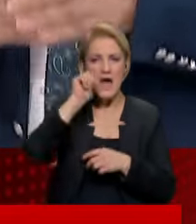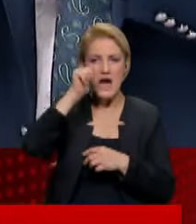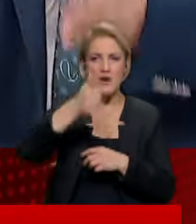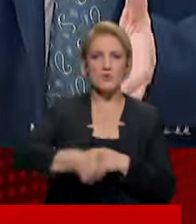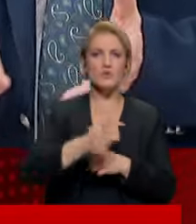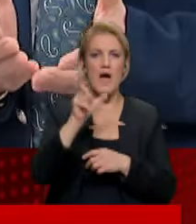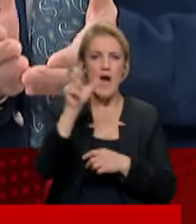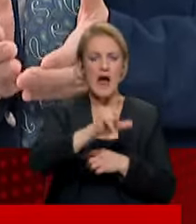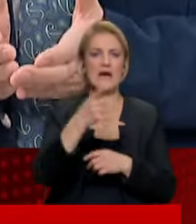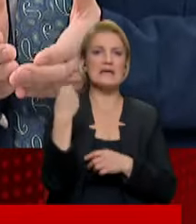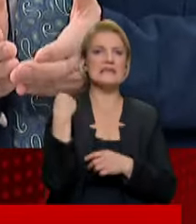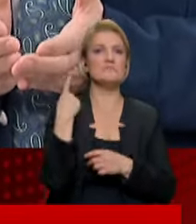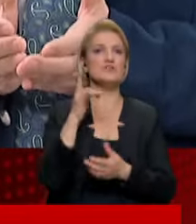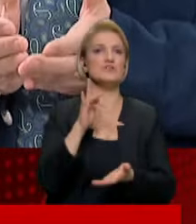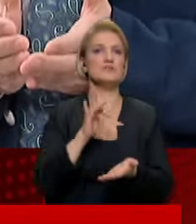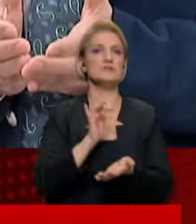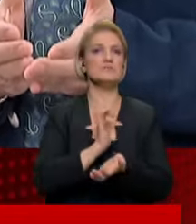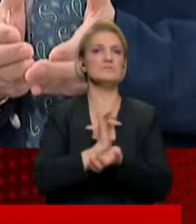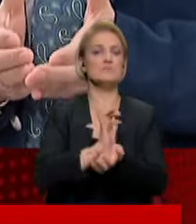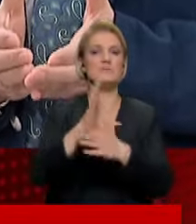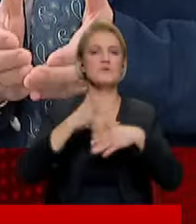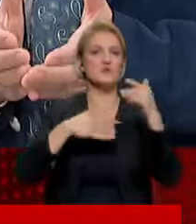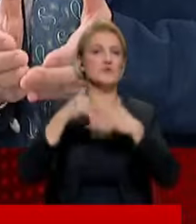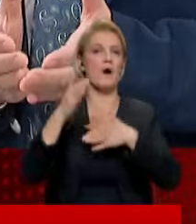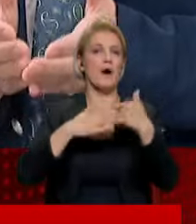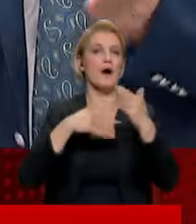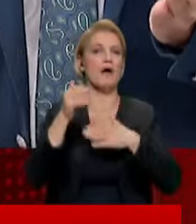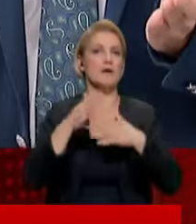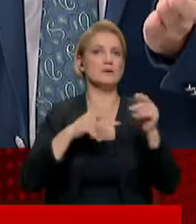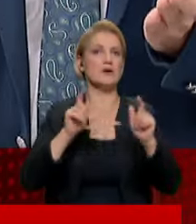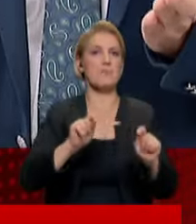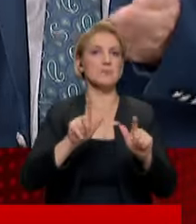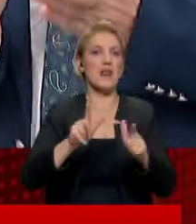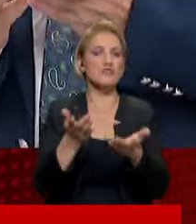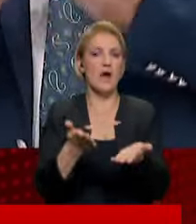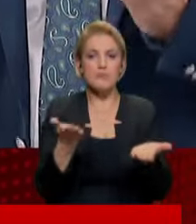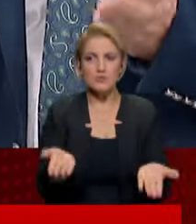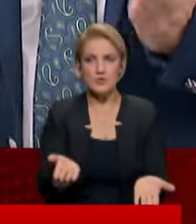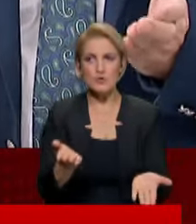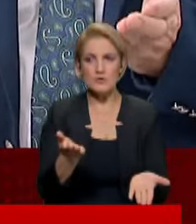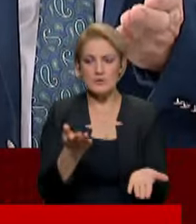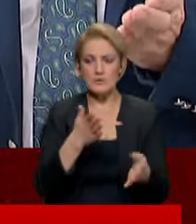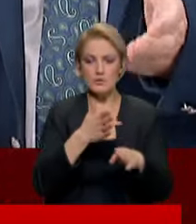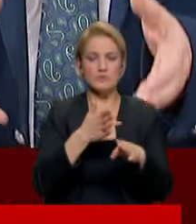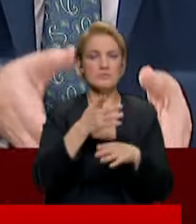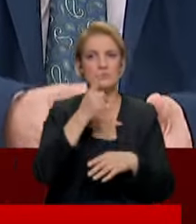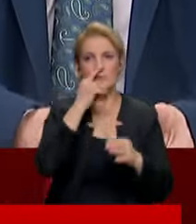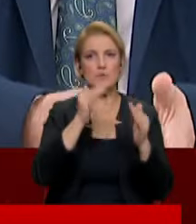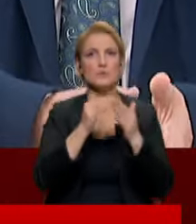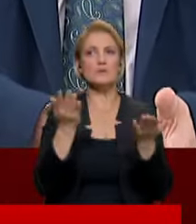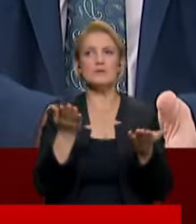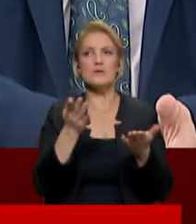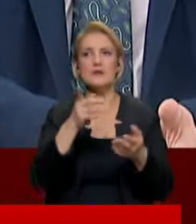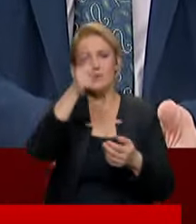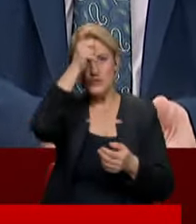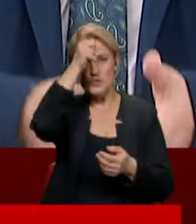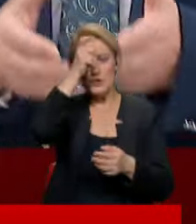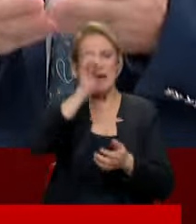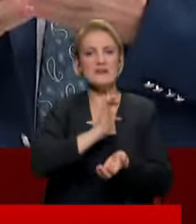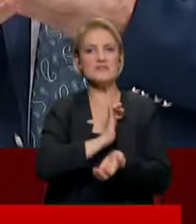Hani her ay yeni bir ceza evi inşa etmeniz gerekir Bu da akıl ve mantık dışı Türkiye cezaevi